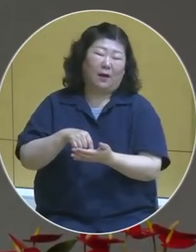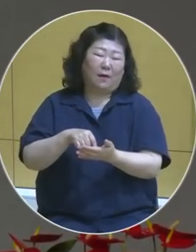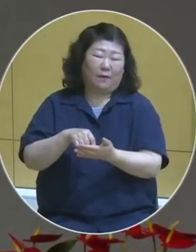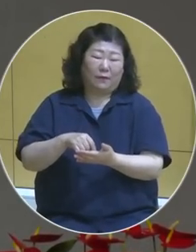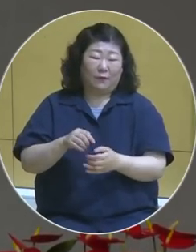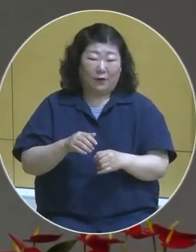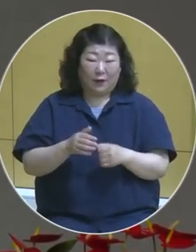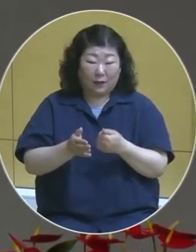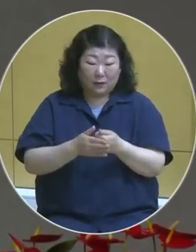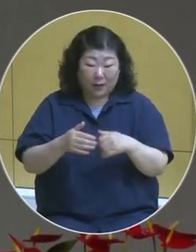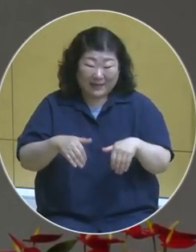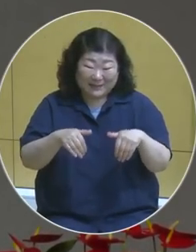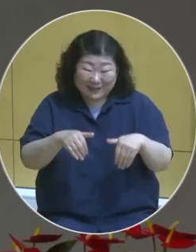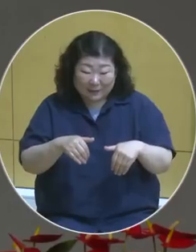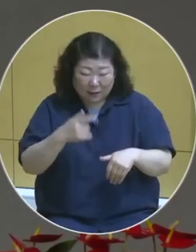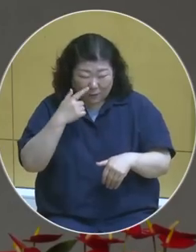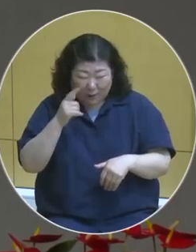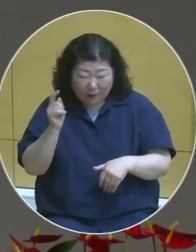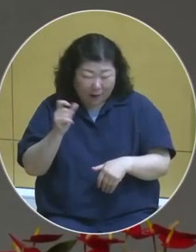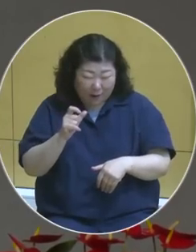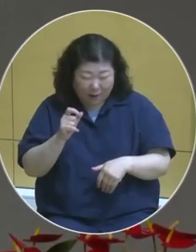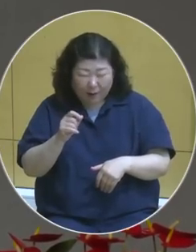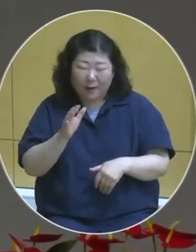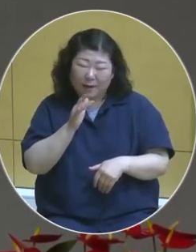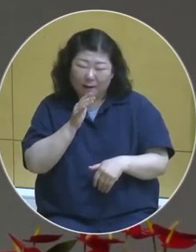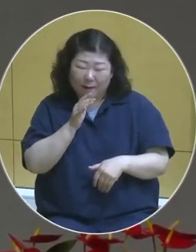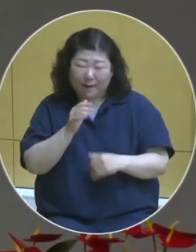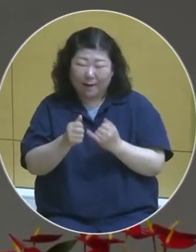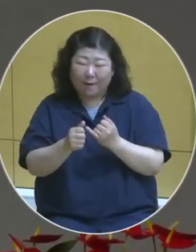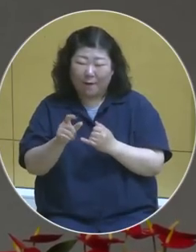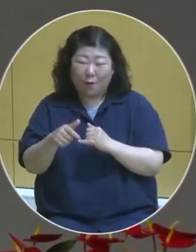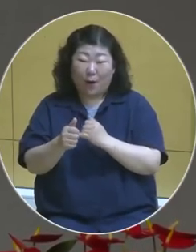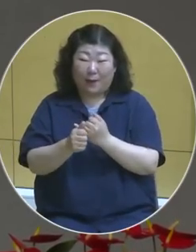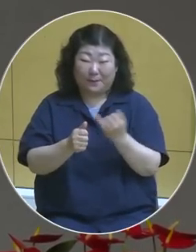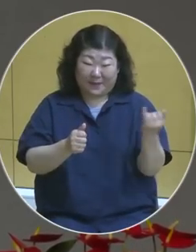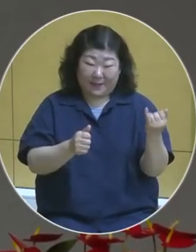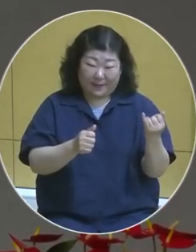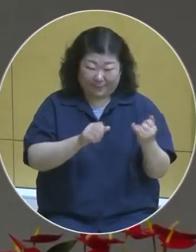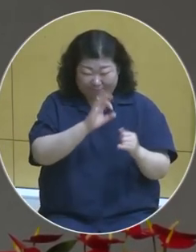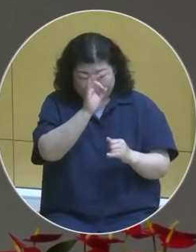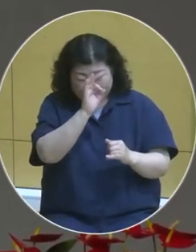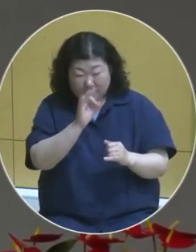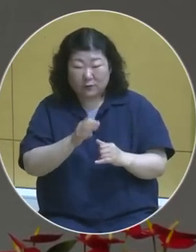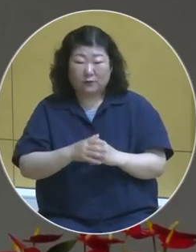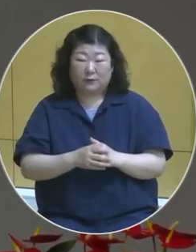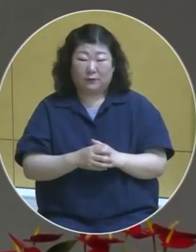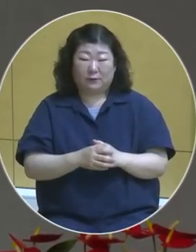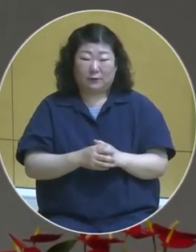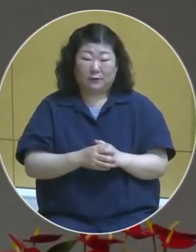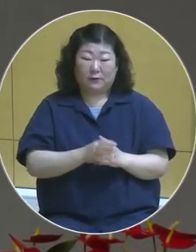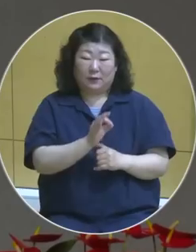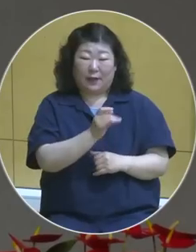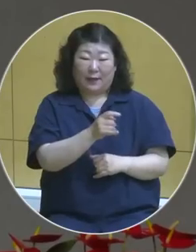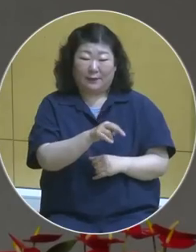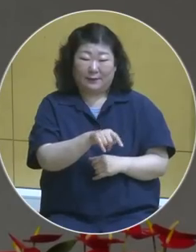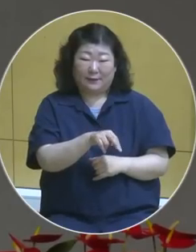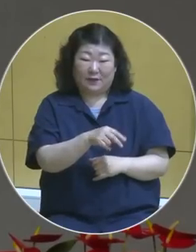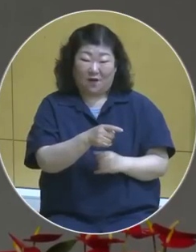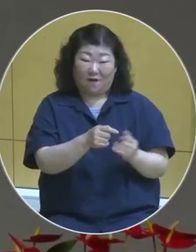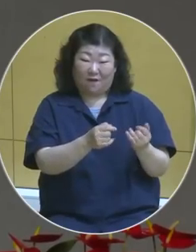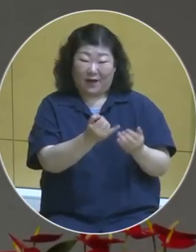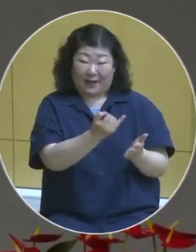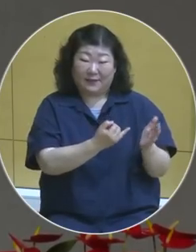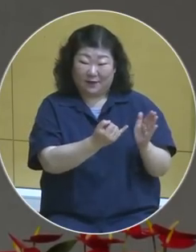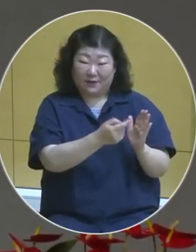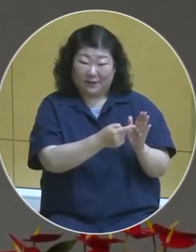눈치채고 왕비를 뽑은 것 아닙니까? 에스더는 그 아수르 왕의 마음을 알았어요. 공감을 한 거예요. 공감할